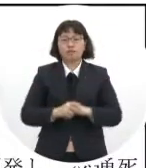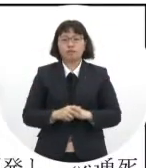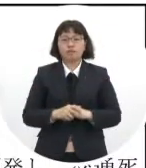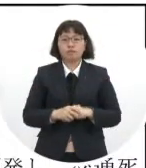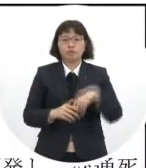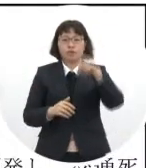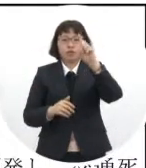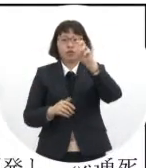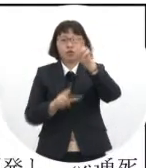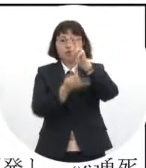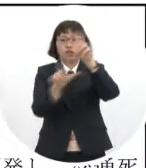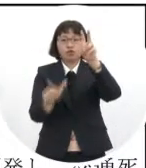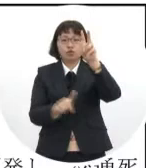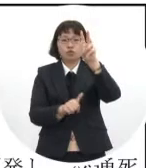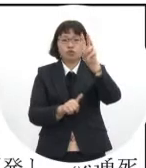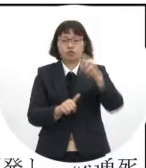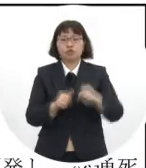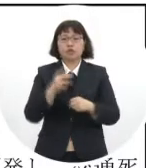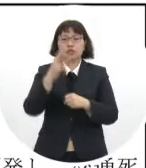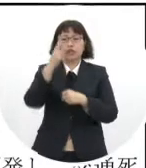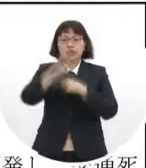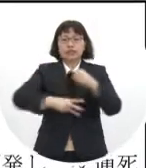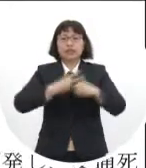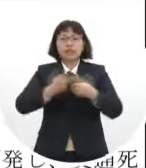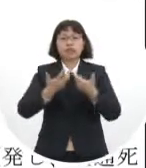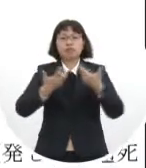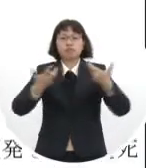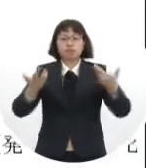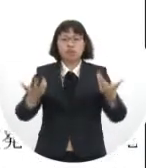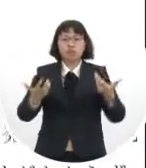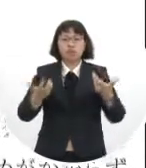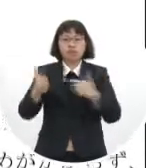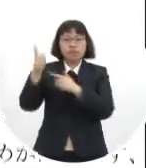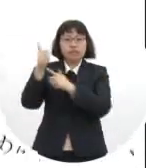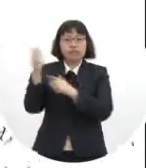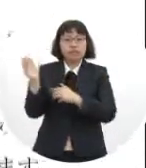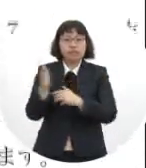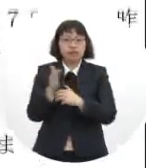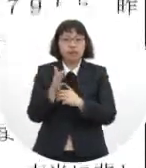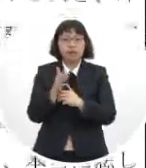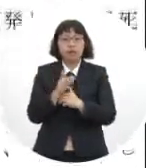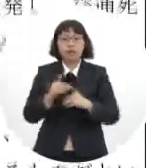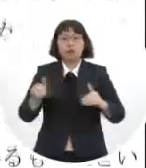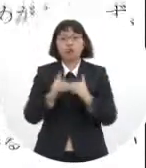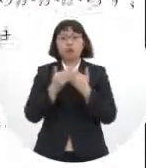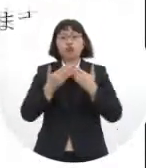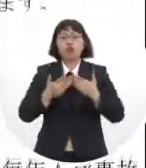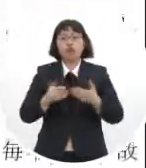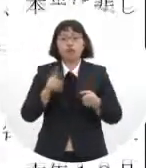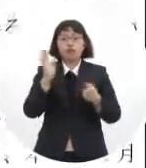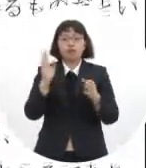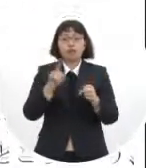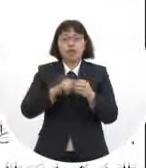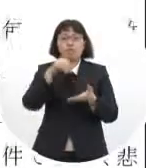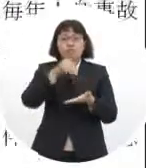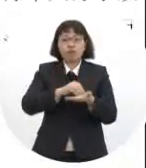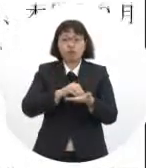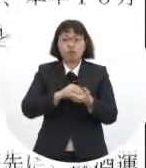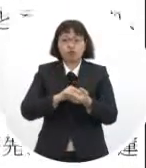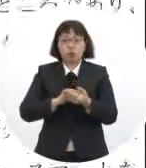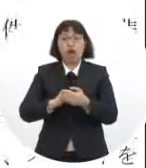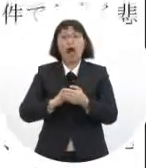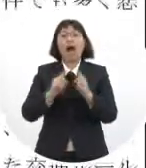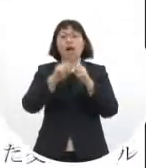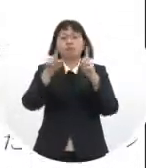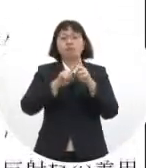12月には3年ぶりに知事から交通安全年末緊急アピールも発信し、県民の皆さ